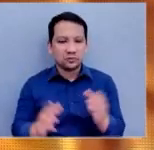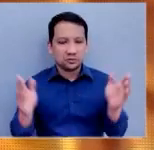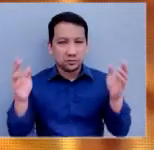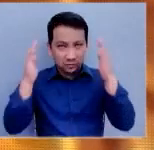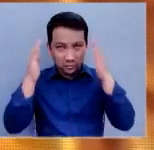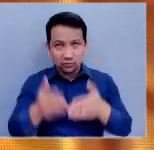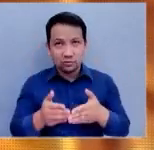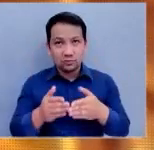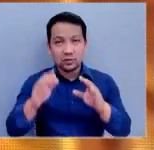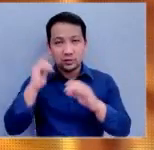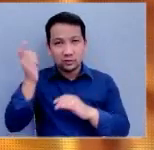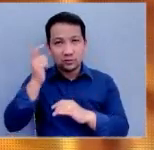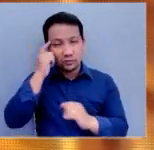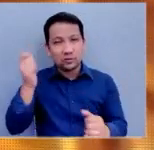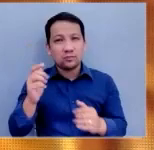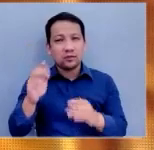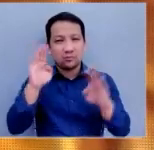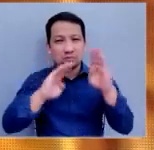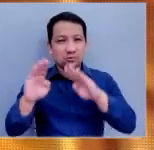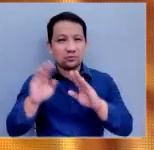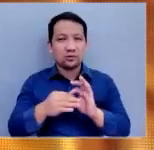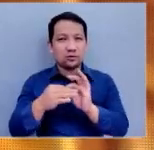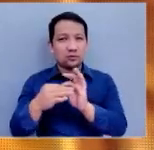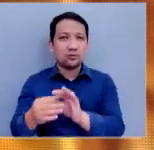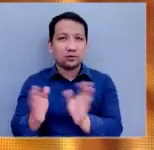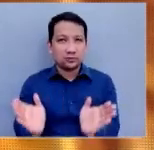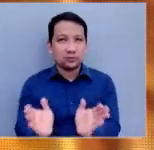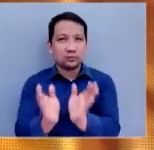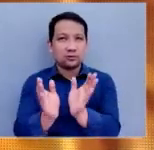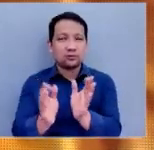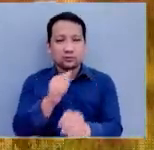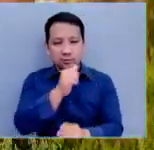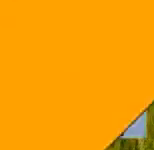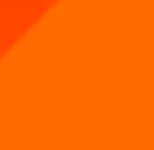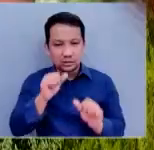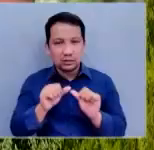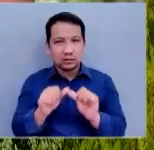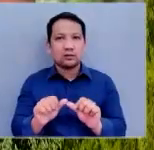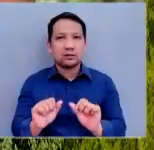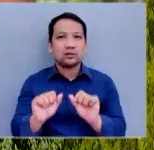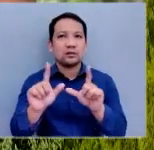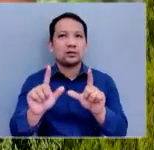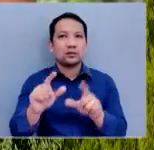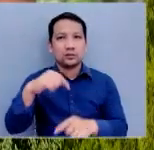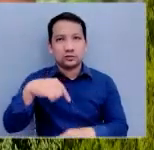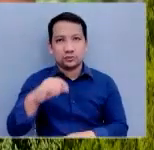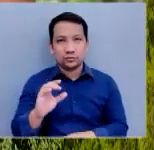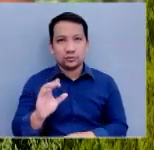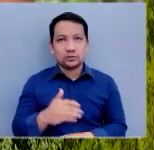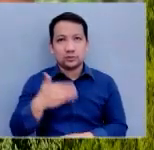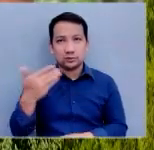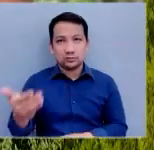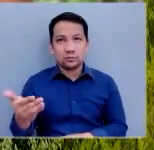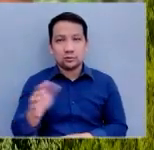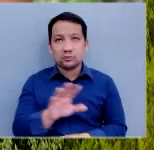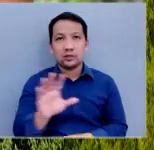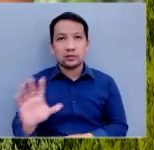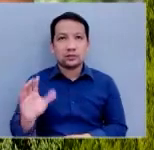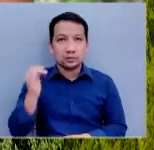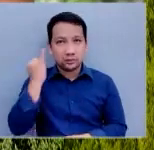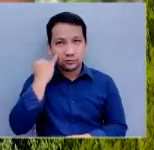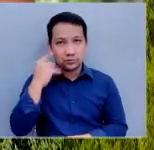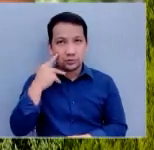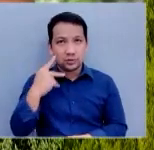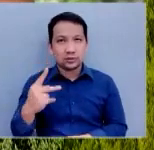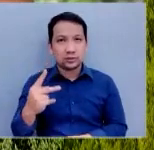tutukan ang pamahalaan ng mga programa sa pagsusulong ng agrikultura. Live mula sa Quezon City, nasa frontline ng balitang yan si